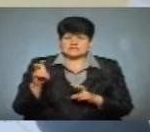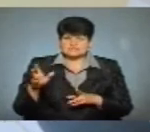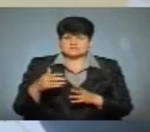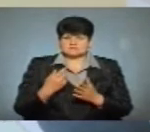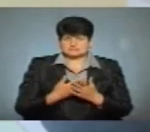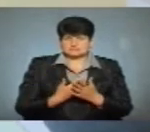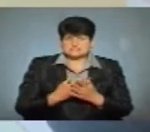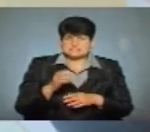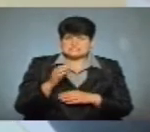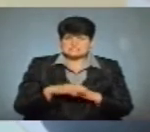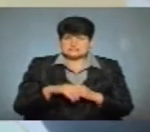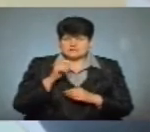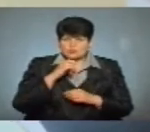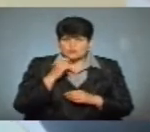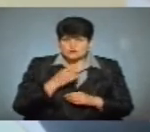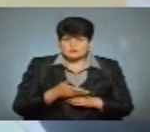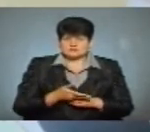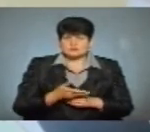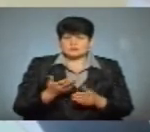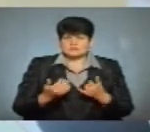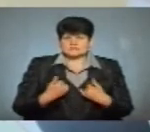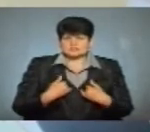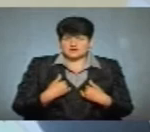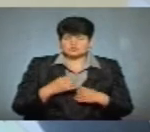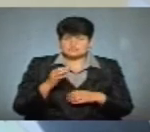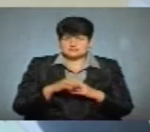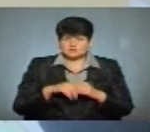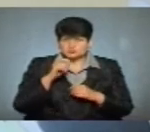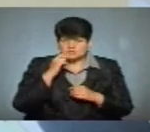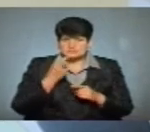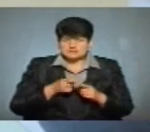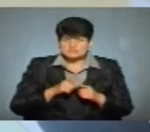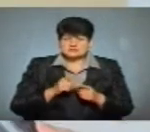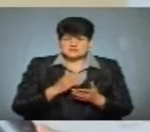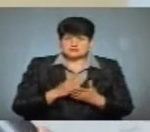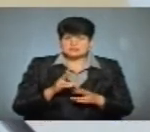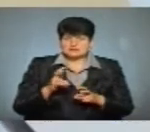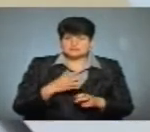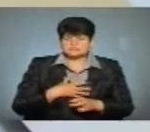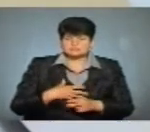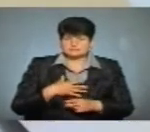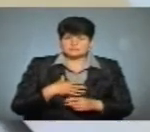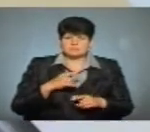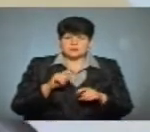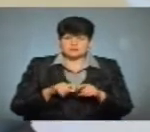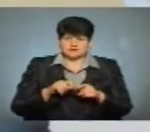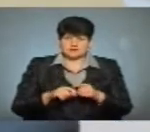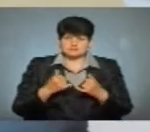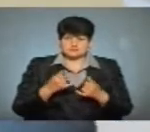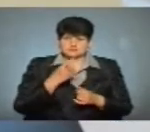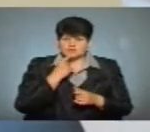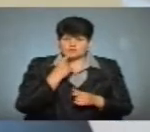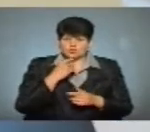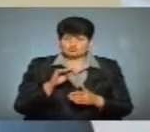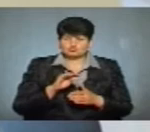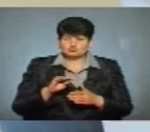десь з Східної України. Але для нашої Західної України ця тема є досить актуальною. Спочатку ми перевіряємо червоною